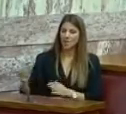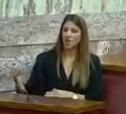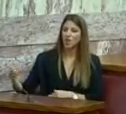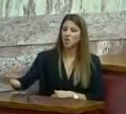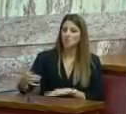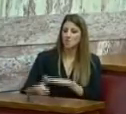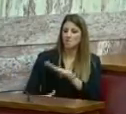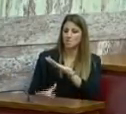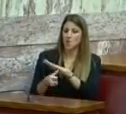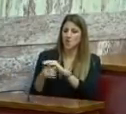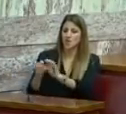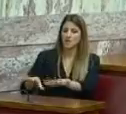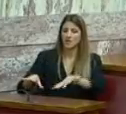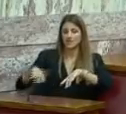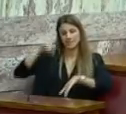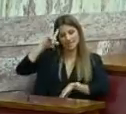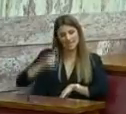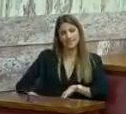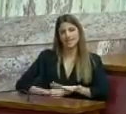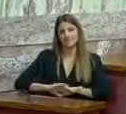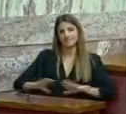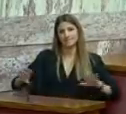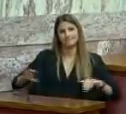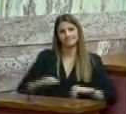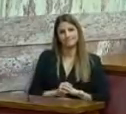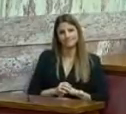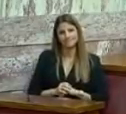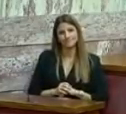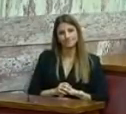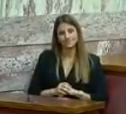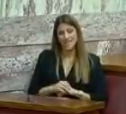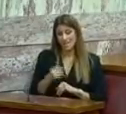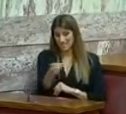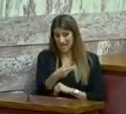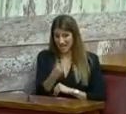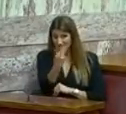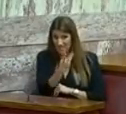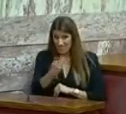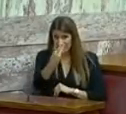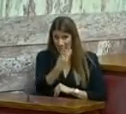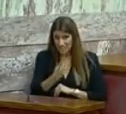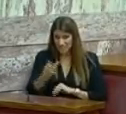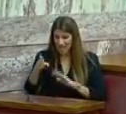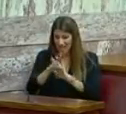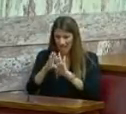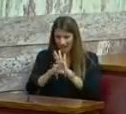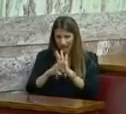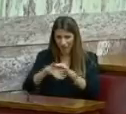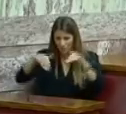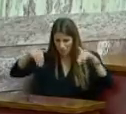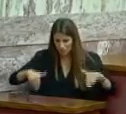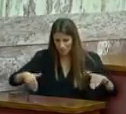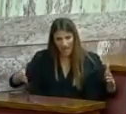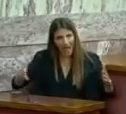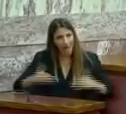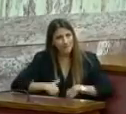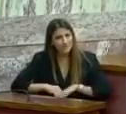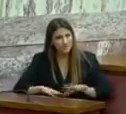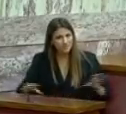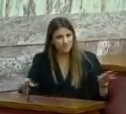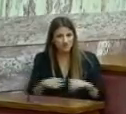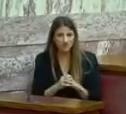της Βουλής για τα περαιτέρω. Γιατί είναι έξω από κάθε κανόνα δεοντολογίας. Οφείλω